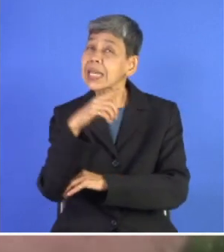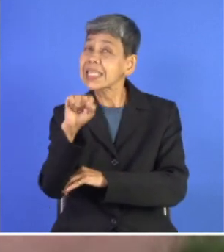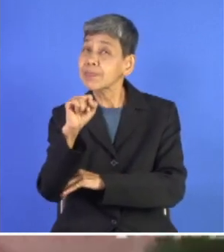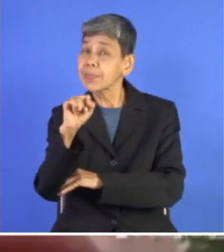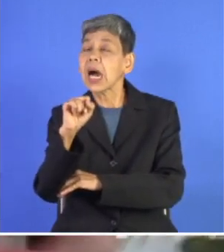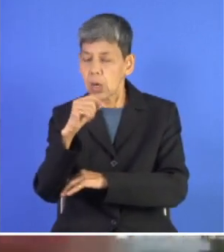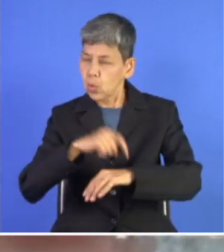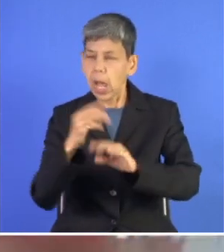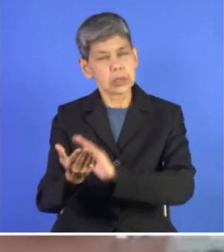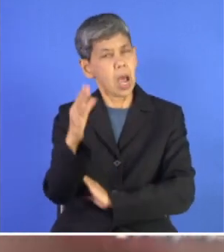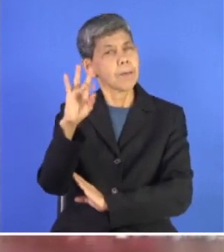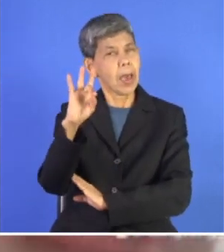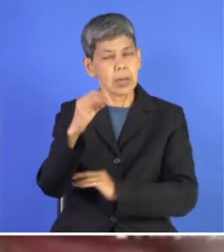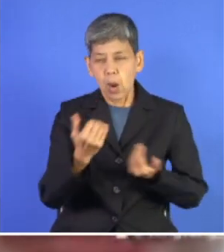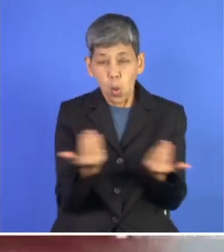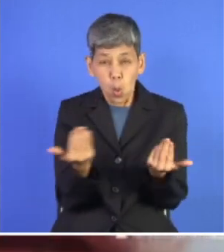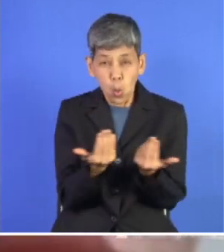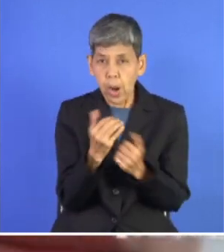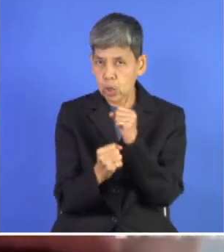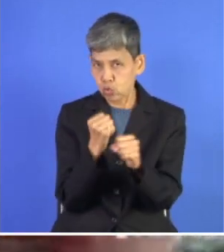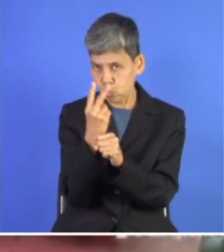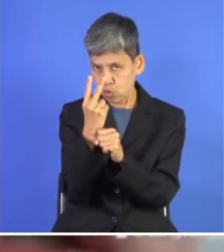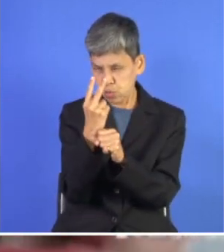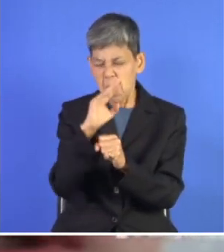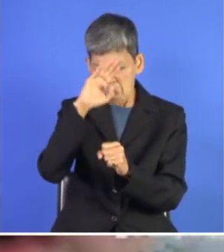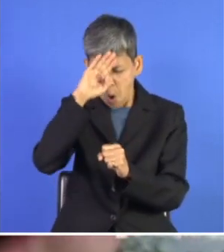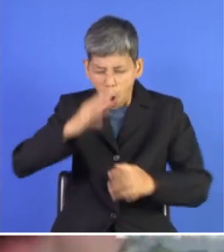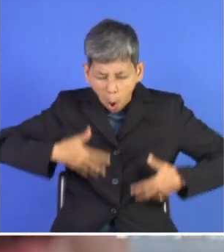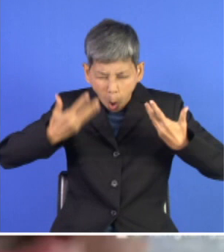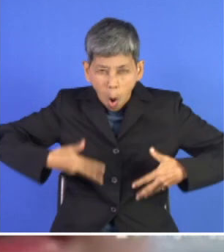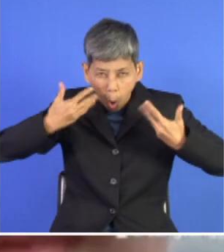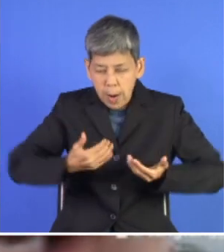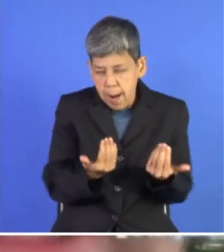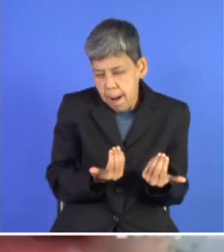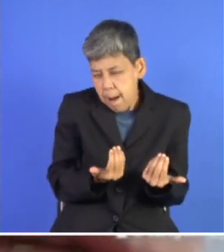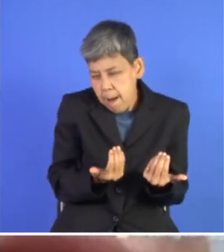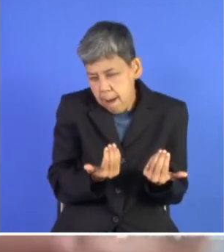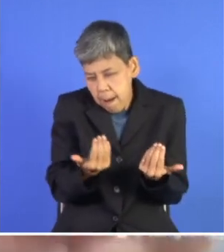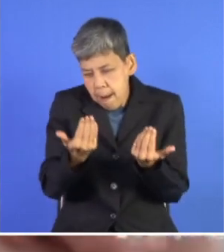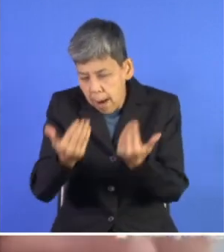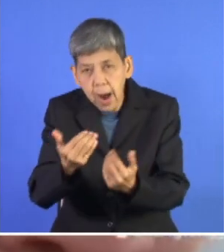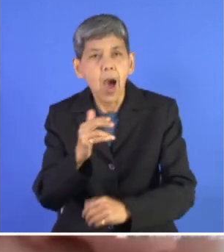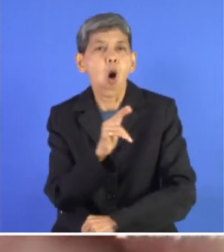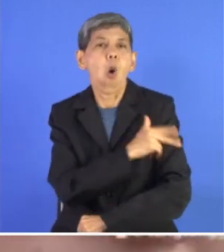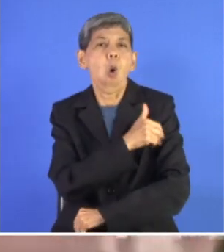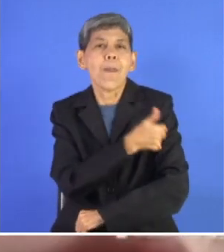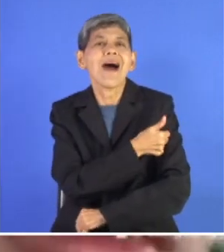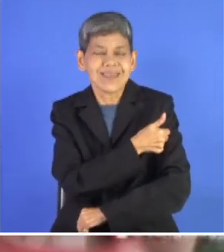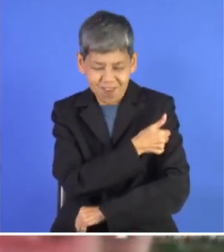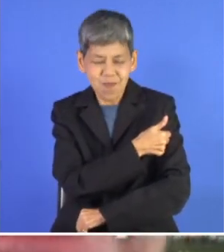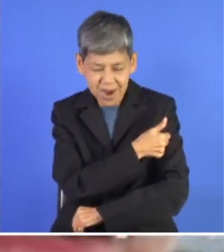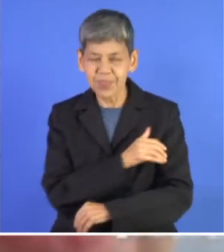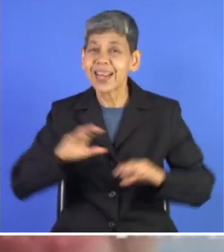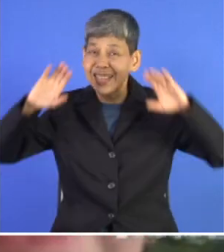8:00นเธอพาลูกชายวัย 2ขวบป่วยด้วยอาการมีไข้สูงนะคะแล้วก็ไปที่โรงพยาบาลภาครัฐแห่งหนึ่ง